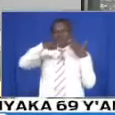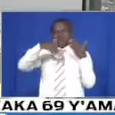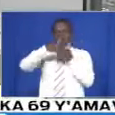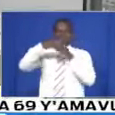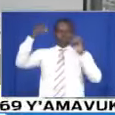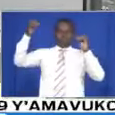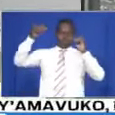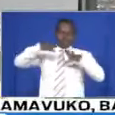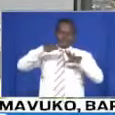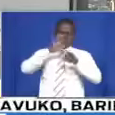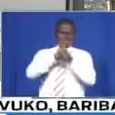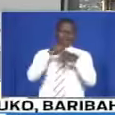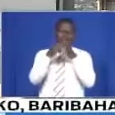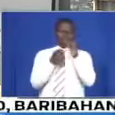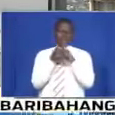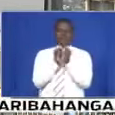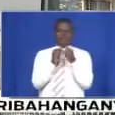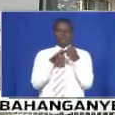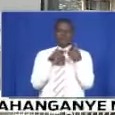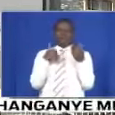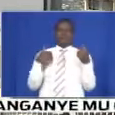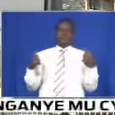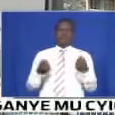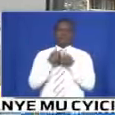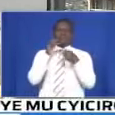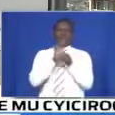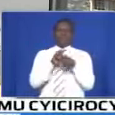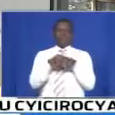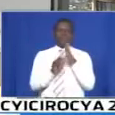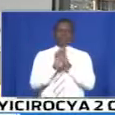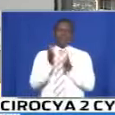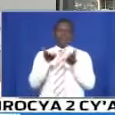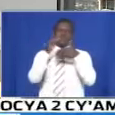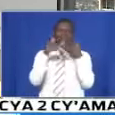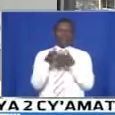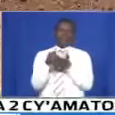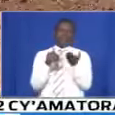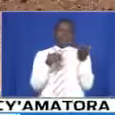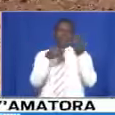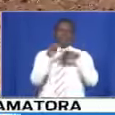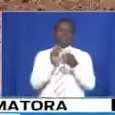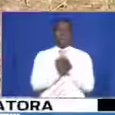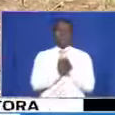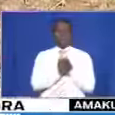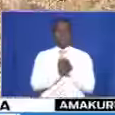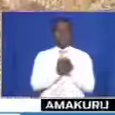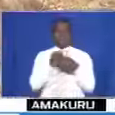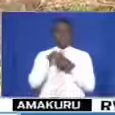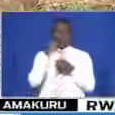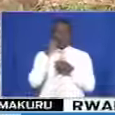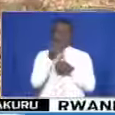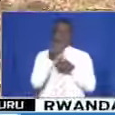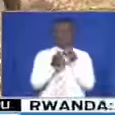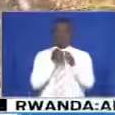mwaka wa 2016 ryagize ingaruka zikomeye by'umwihariko ku izamuka ry'ibiciro ku masoko. Muri nzeri uyu mwaka, Inteko Ishinga